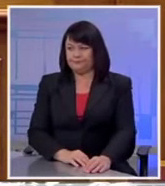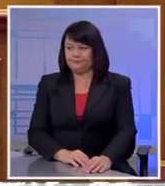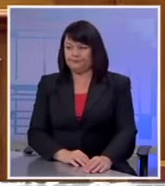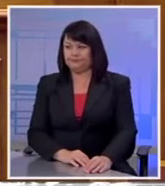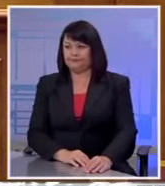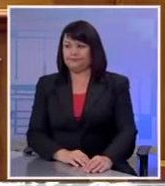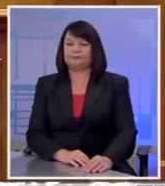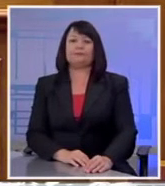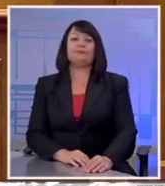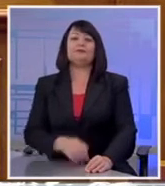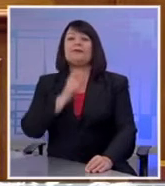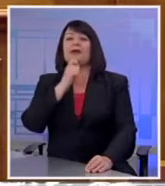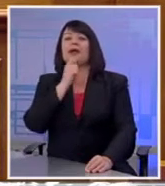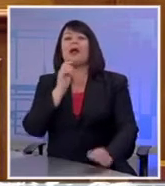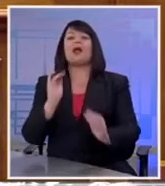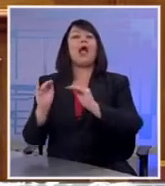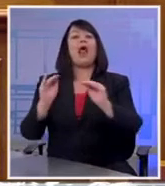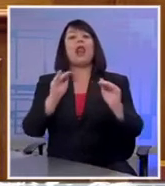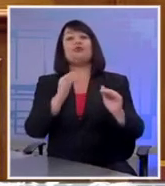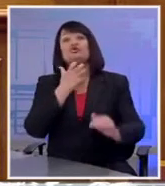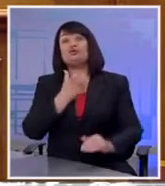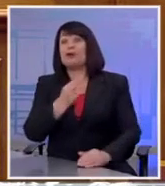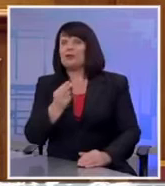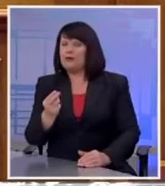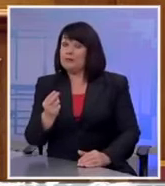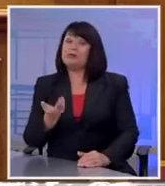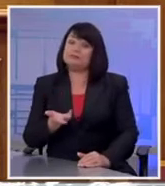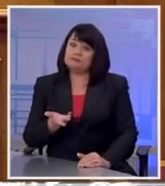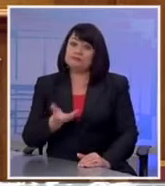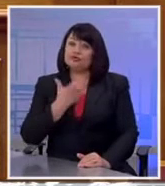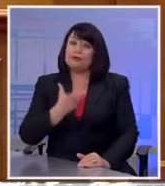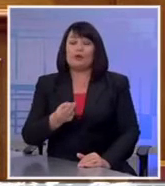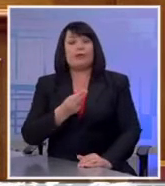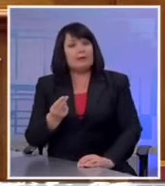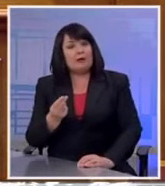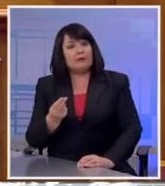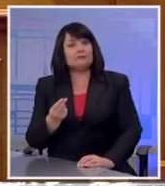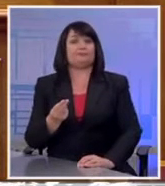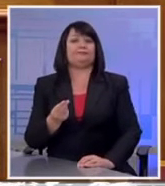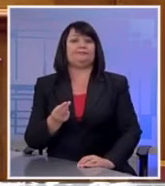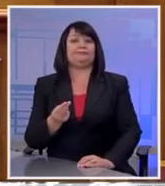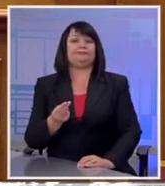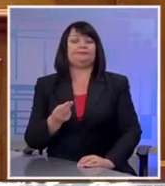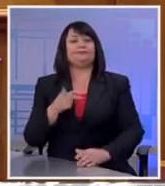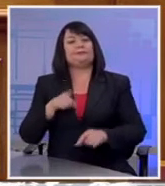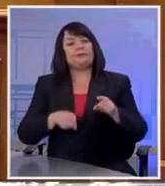Αυτά έχω να πω για τις δημοσκοπήσεις. Είναι σοβαρό το θέμα. Είναι σοβαρό το θέμα. Και μια και